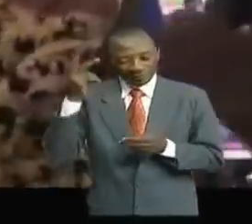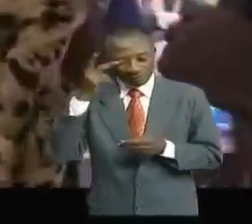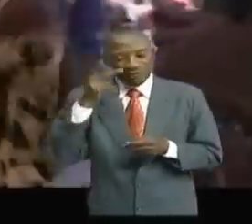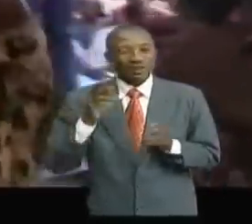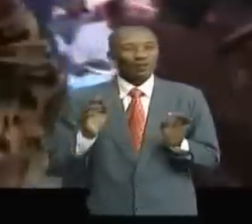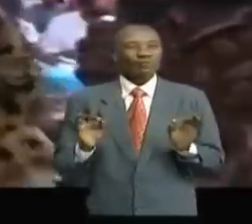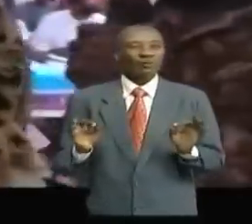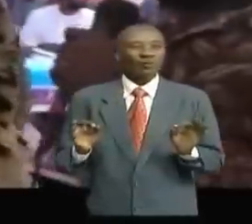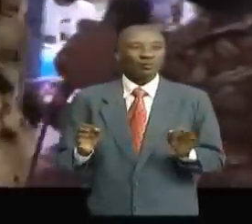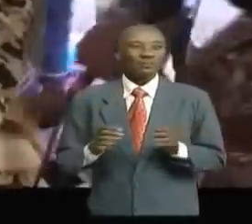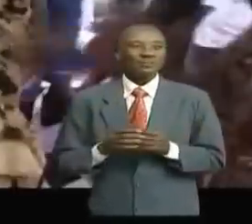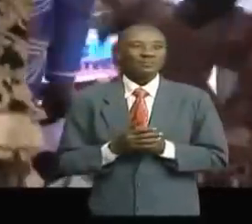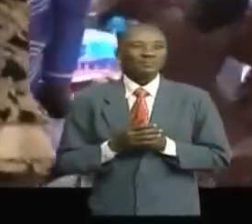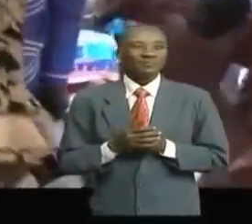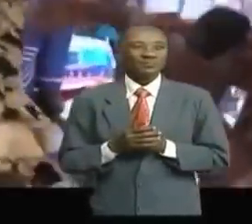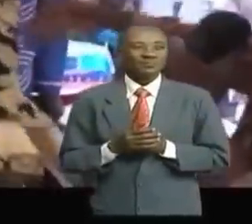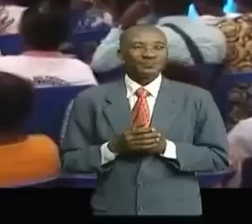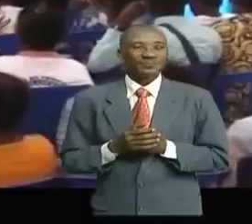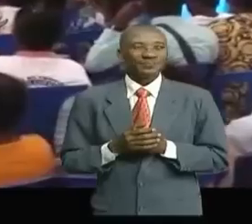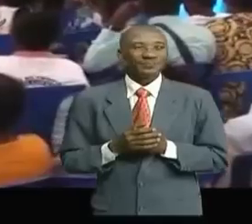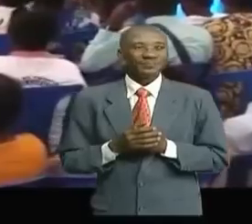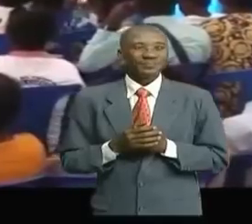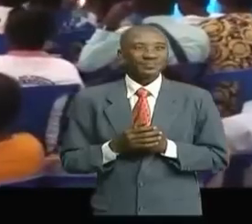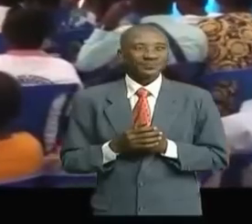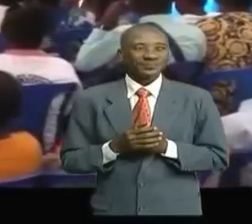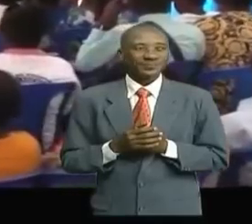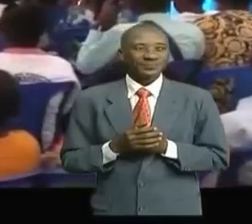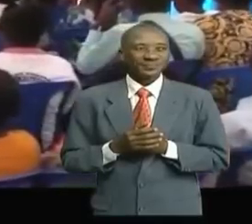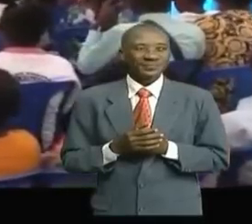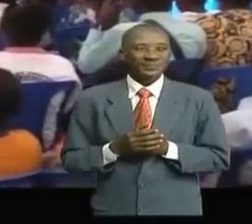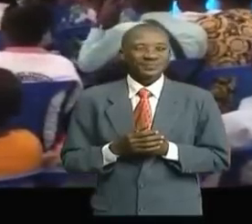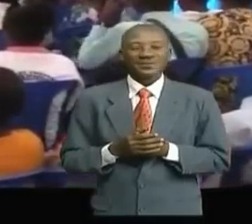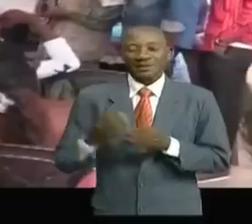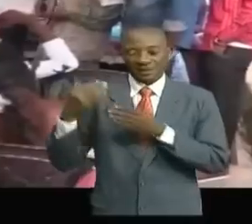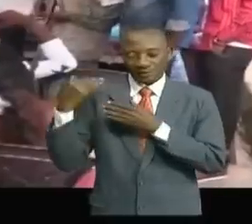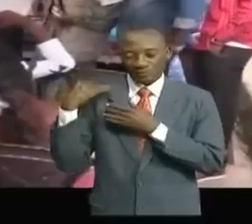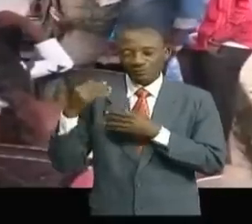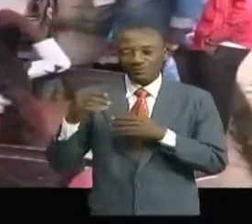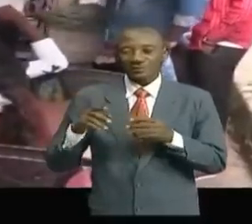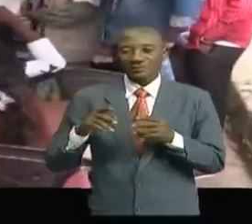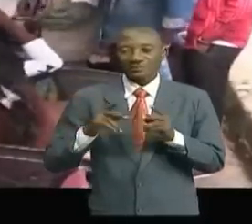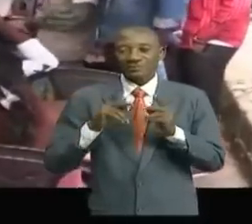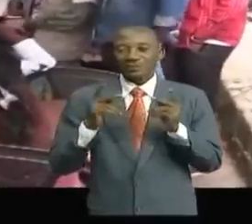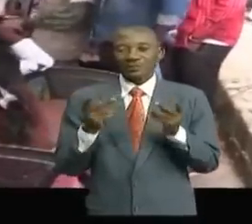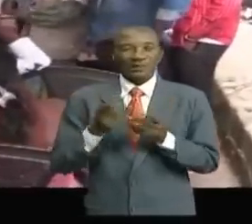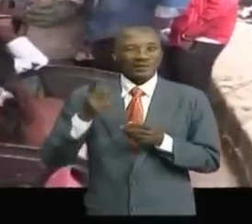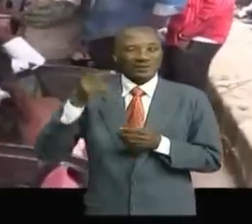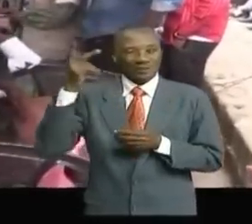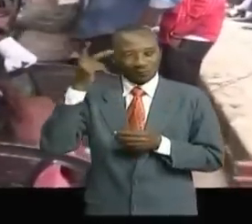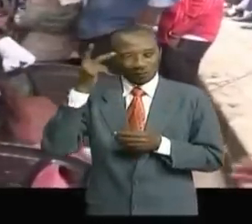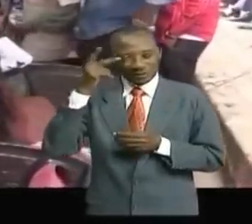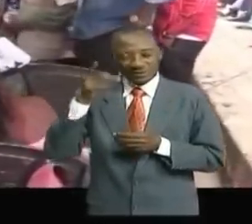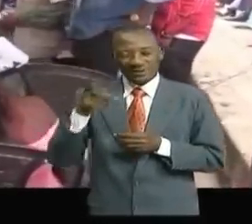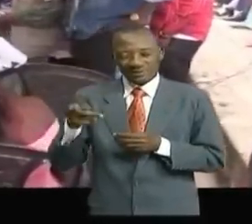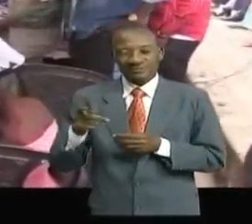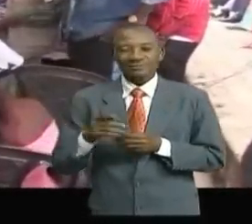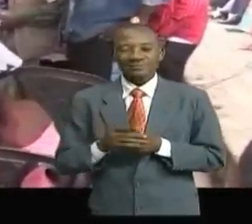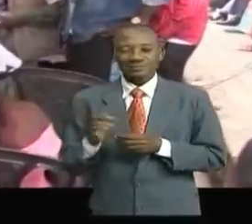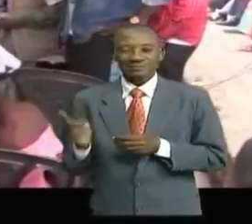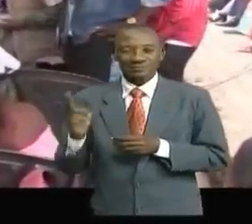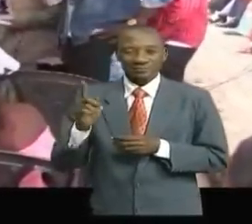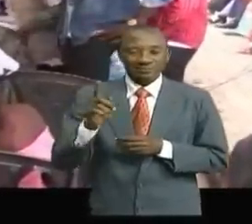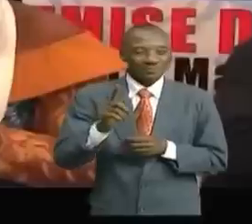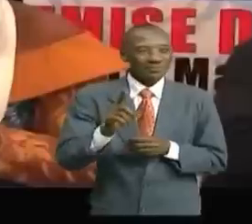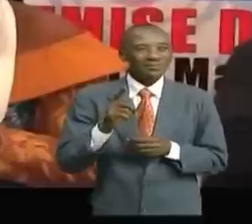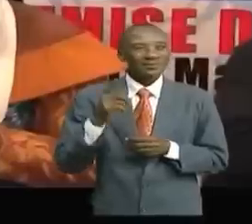hôtellerie, anglais et alphabétisation. Question de combattre la pauvreté et le chômage au milieu des jeunes congolais.